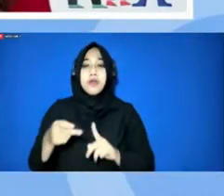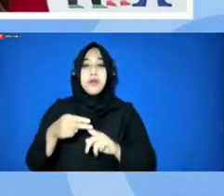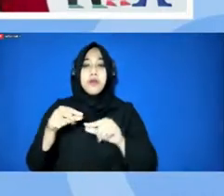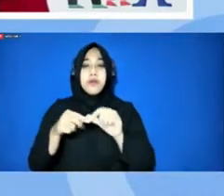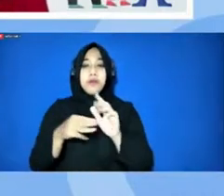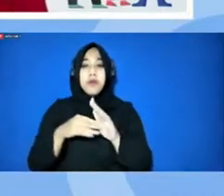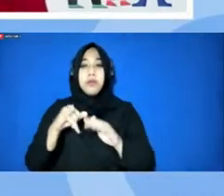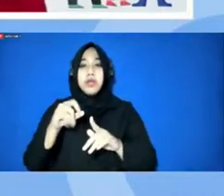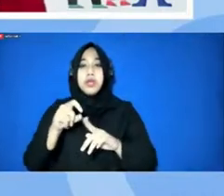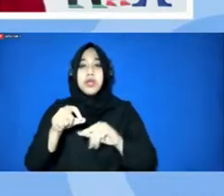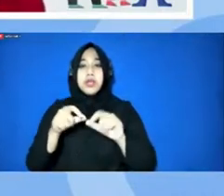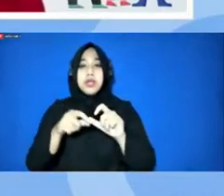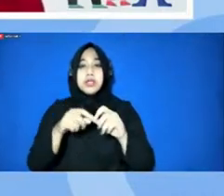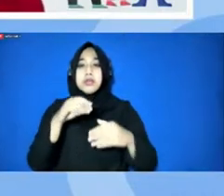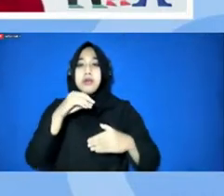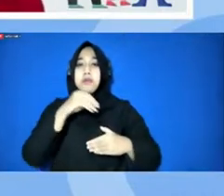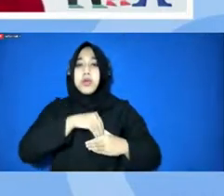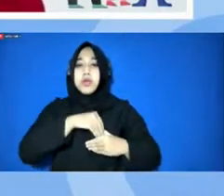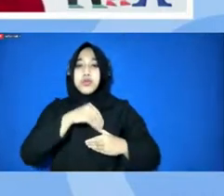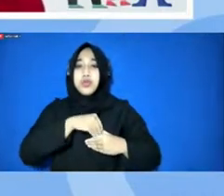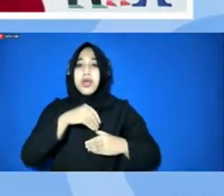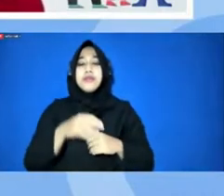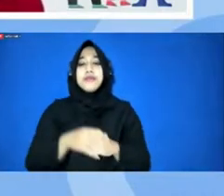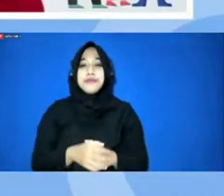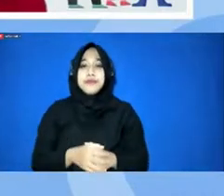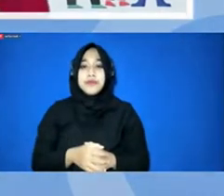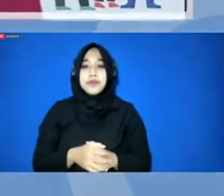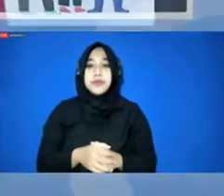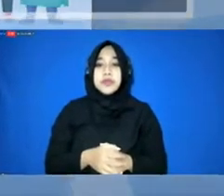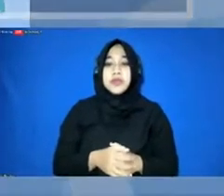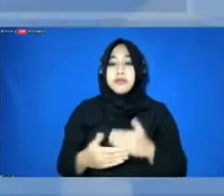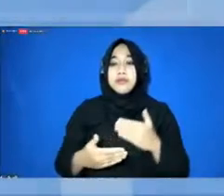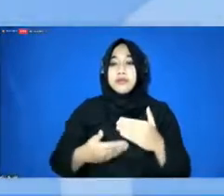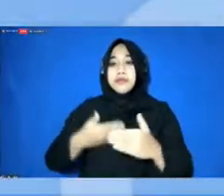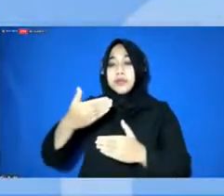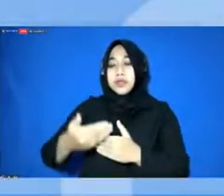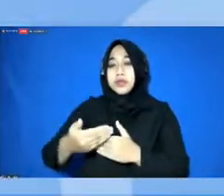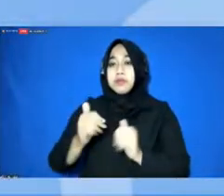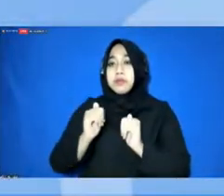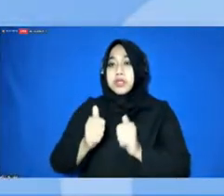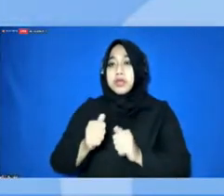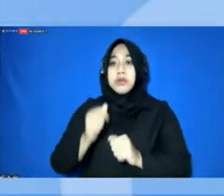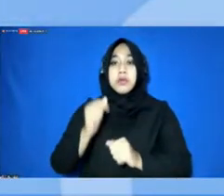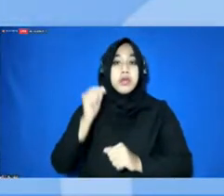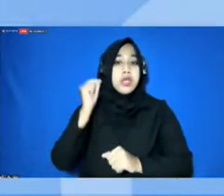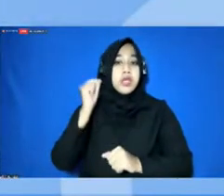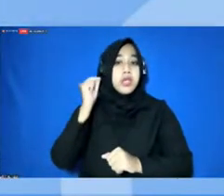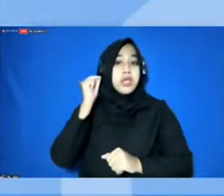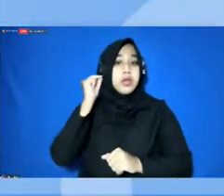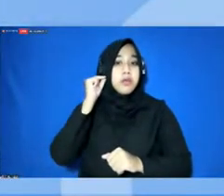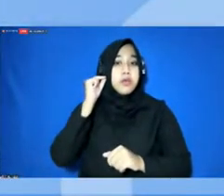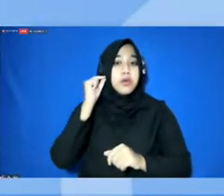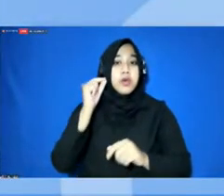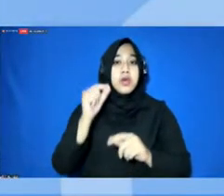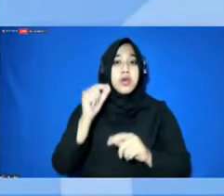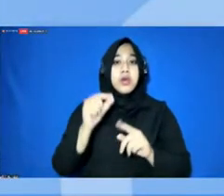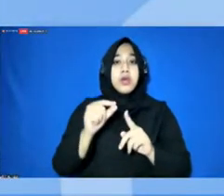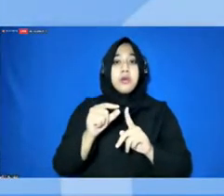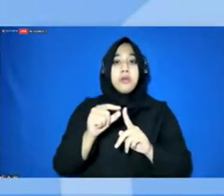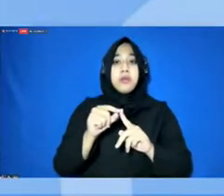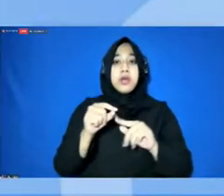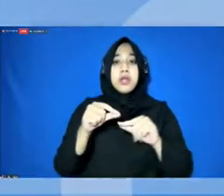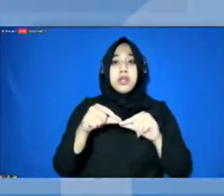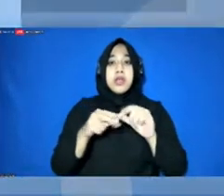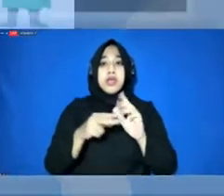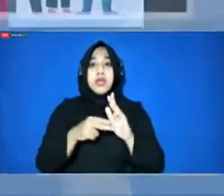untuk masukan dan juga sarannya. Kita akan langsung persilakan untuk Ibu Britania ya, menyampaikan closing statement-nya, silakan. Baik, terima